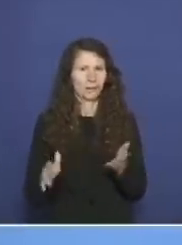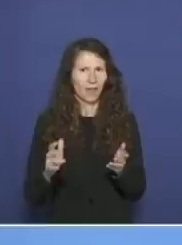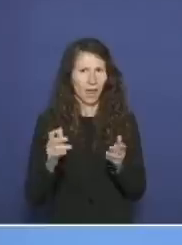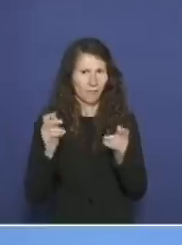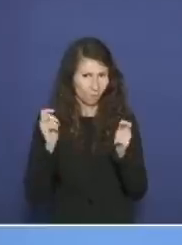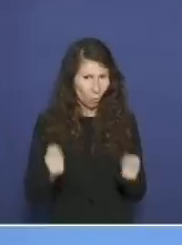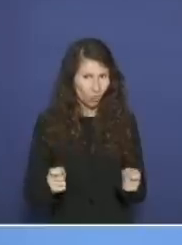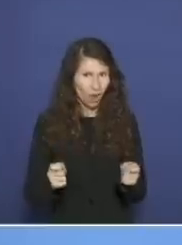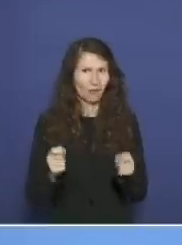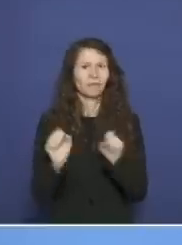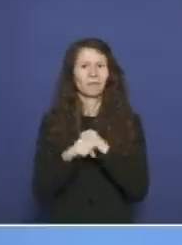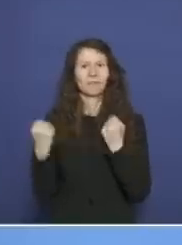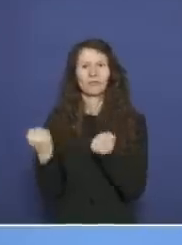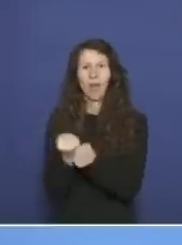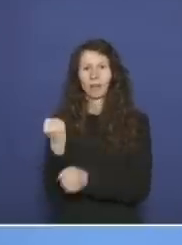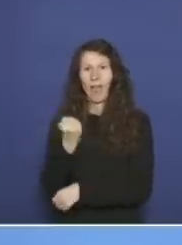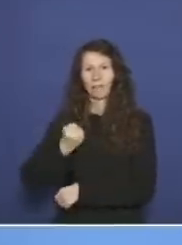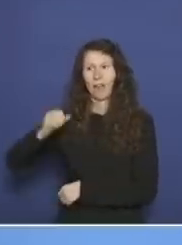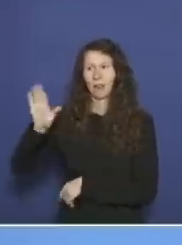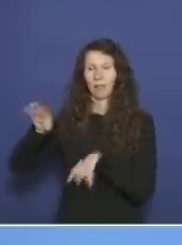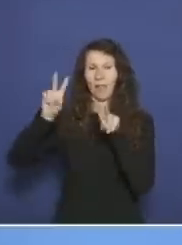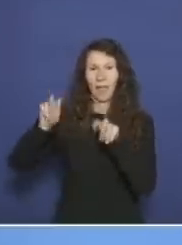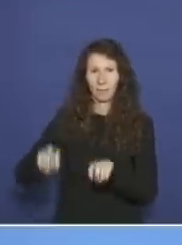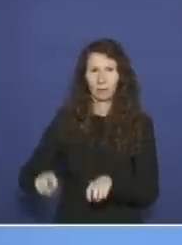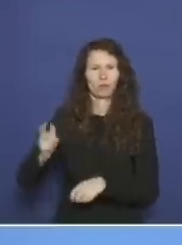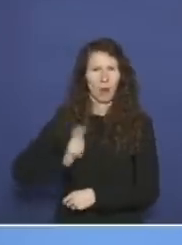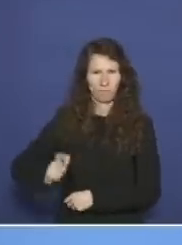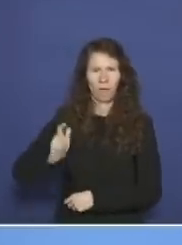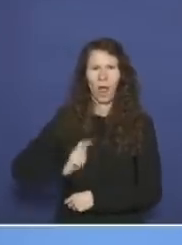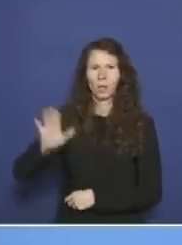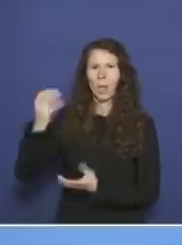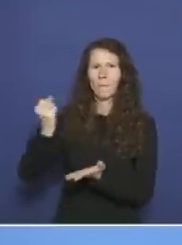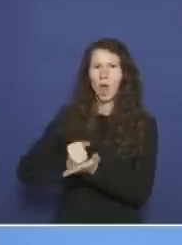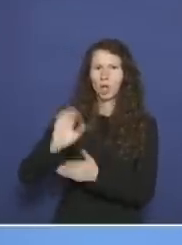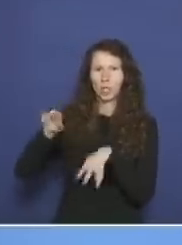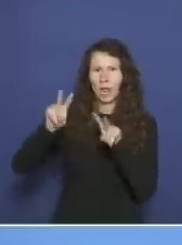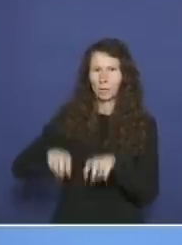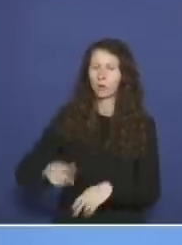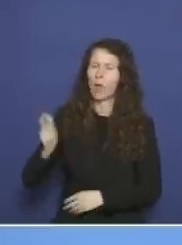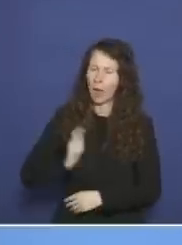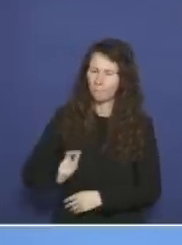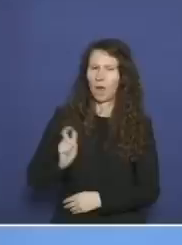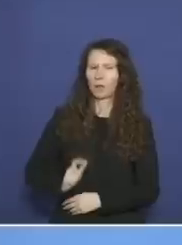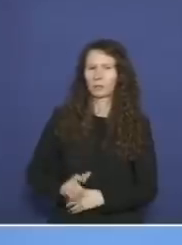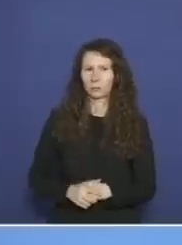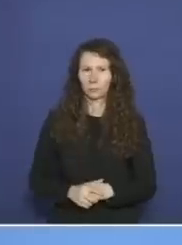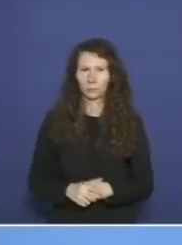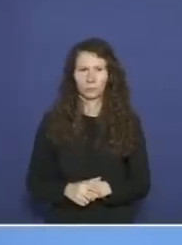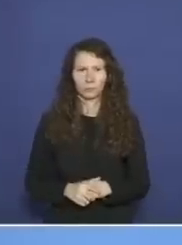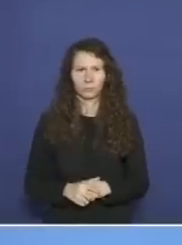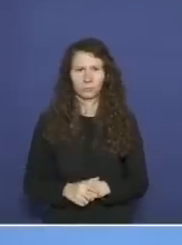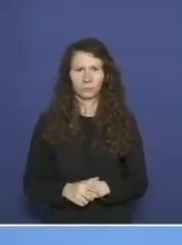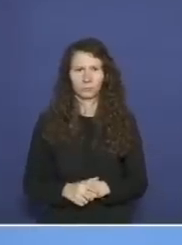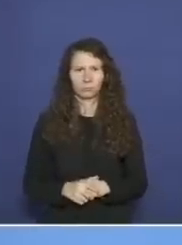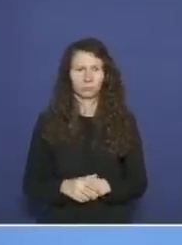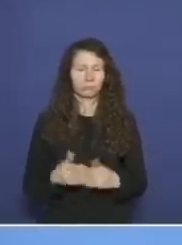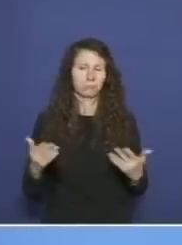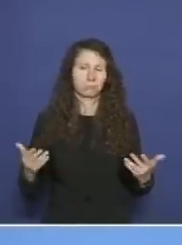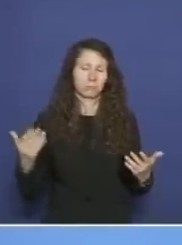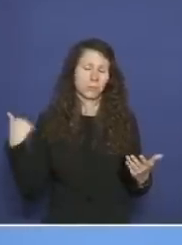auch staatsanwaltschaftliche Ermittlungen und die Ermittlungen der Behörden abwarten. Weil bis jetzt